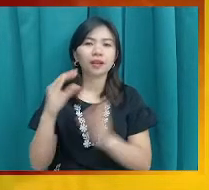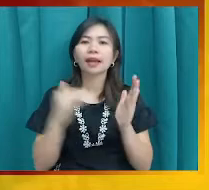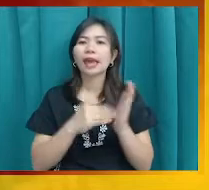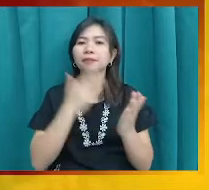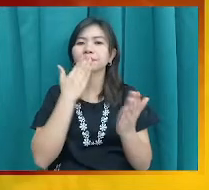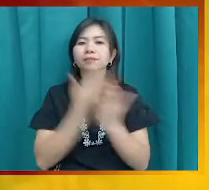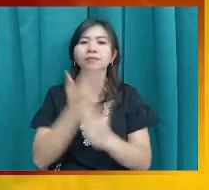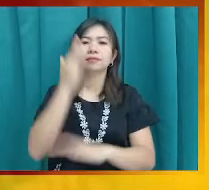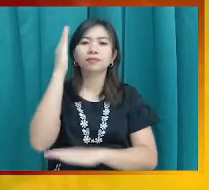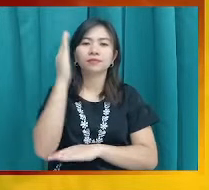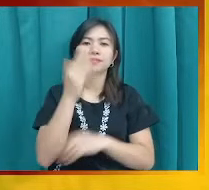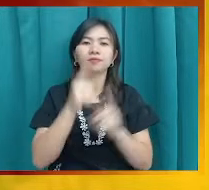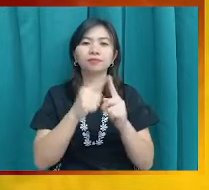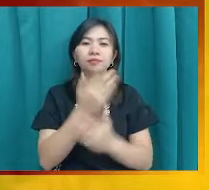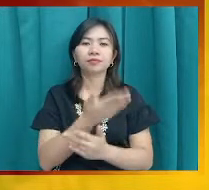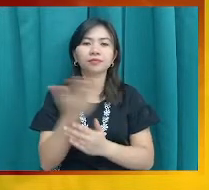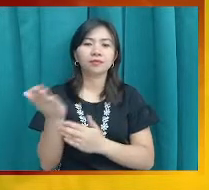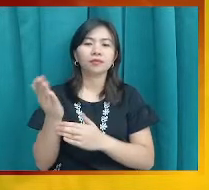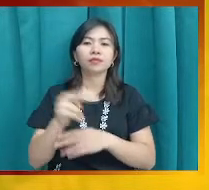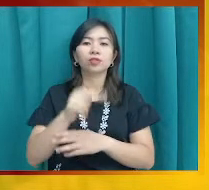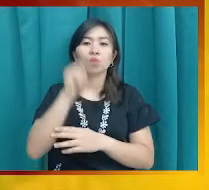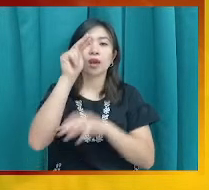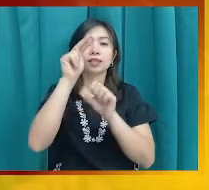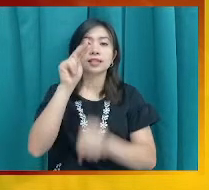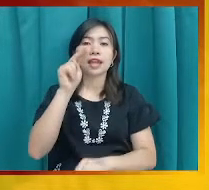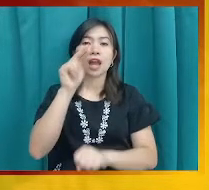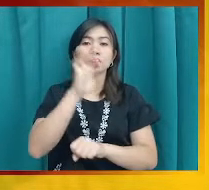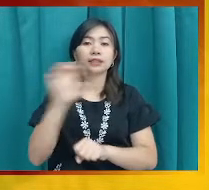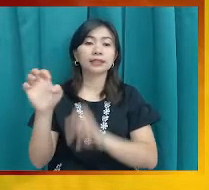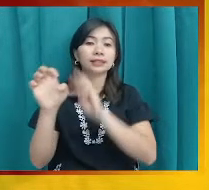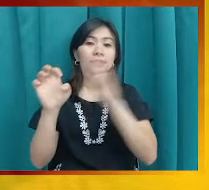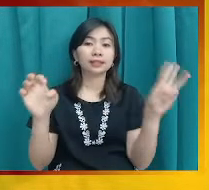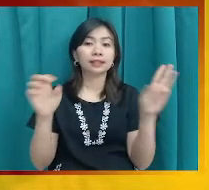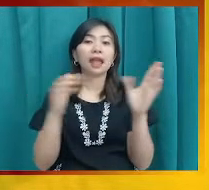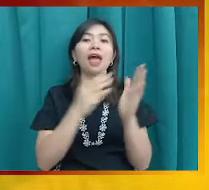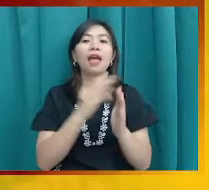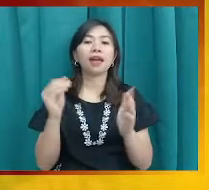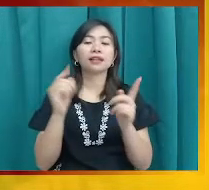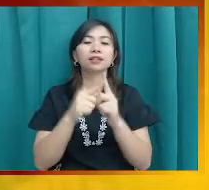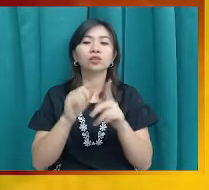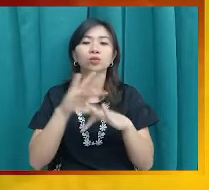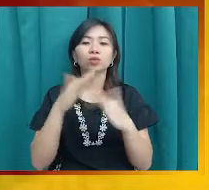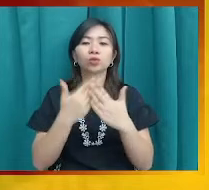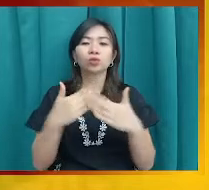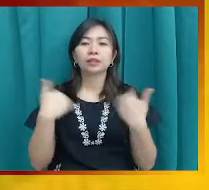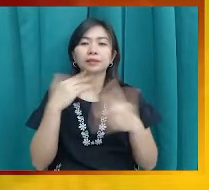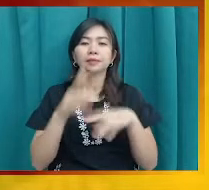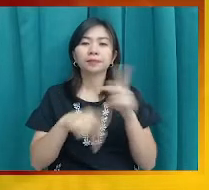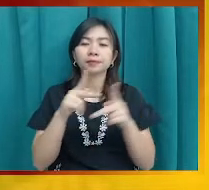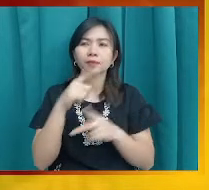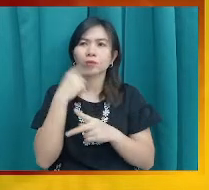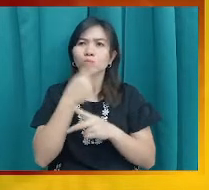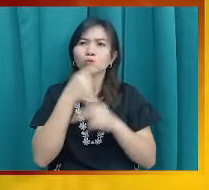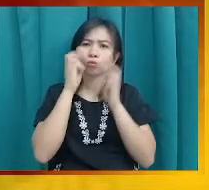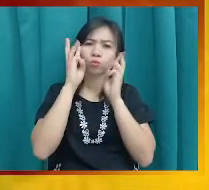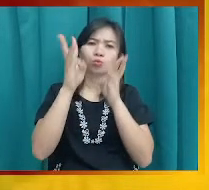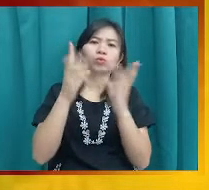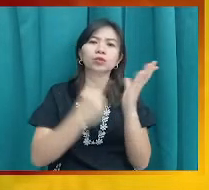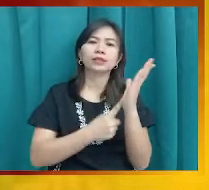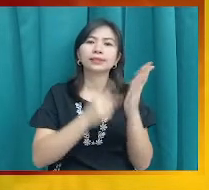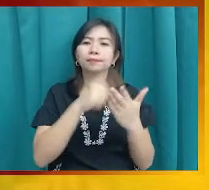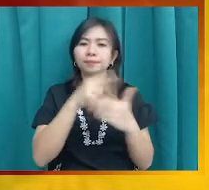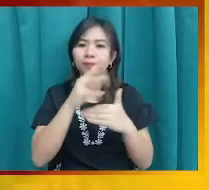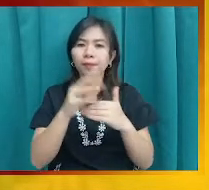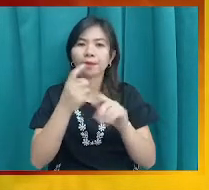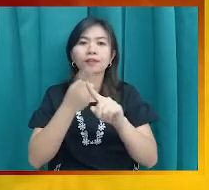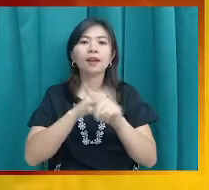atin, North, South, East, and West Corners. Sa lahat po ng young people na sumusubaybay po sa ating pong programa mula sa Team Focus, Team